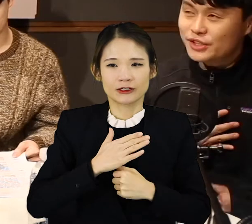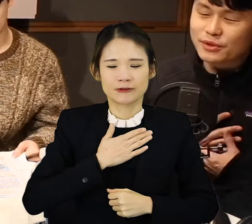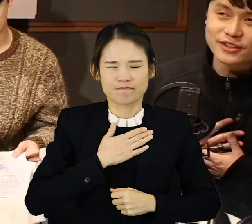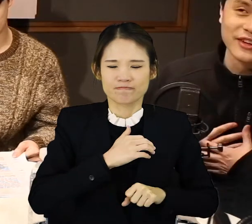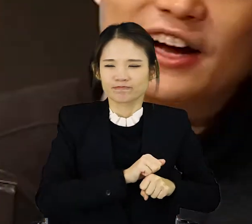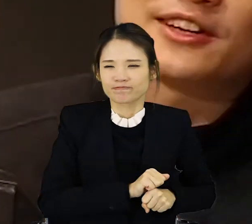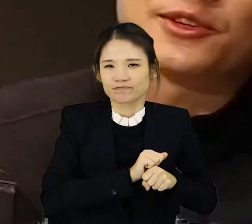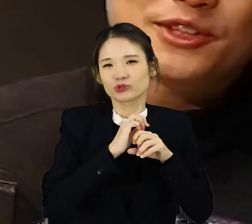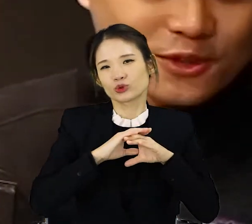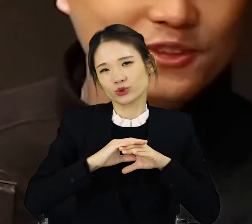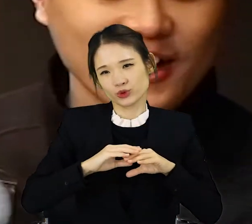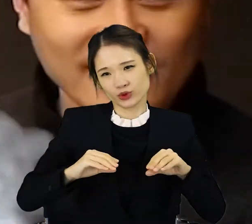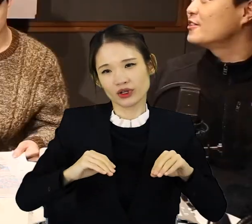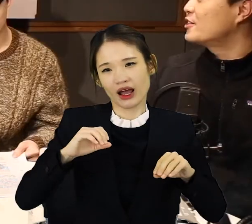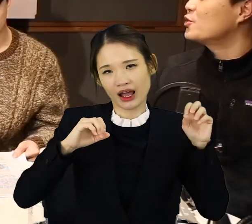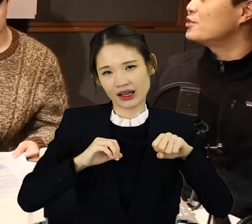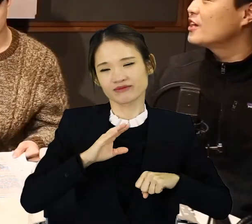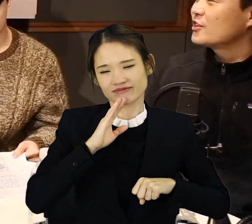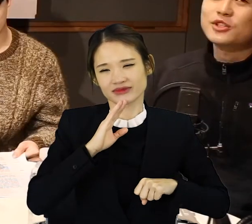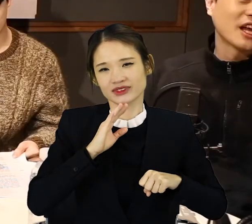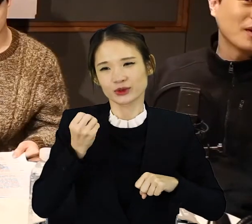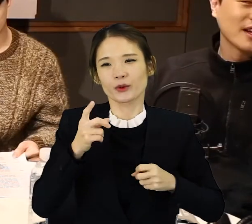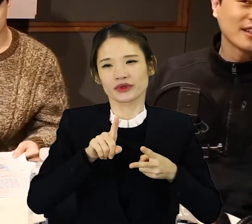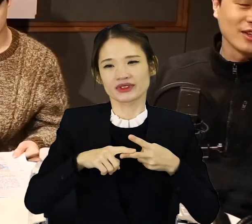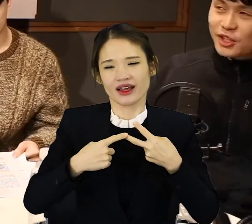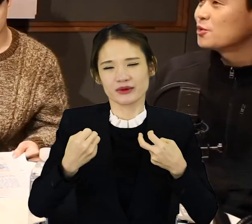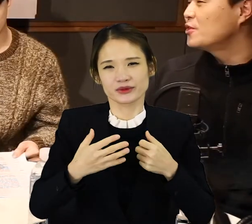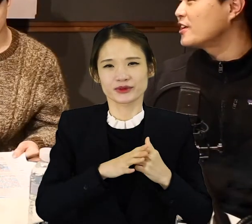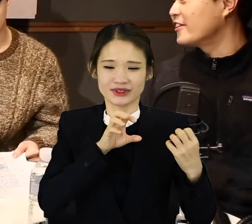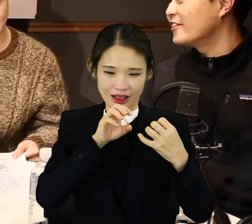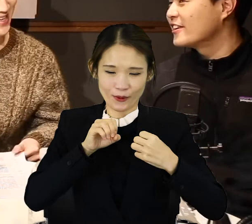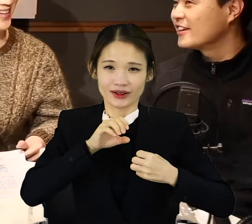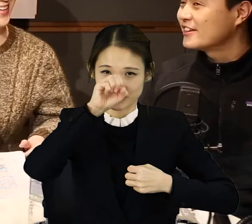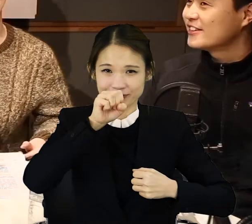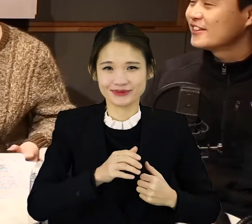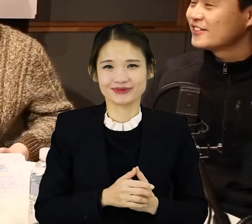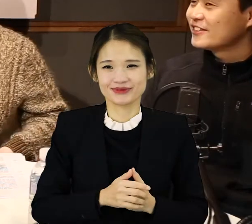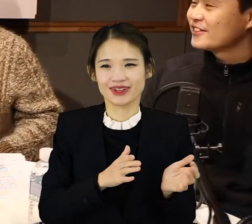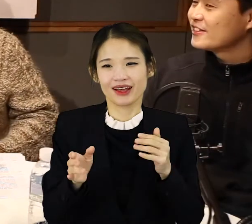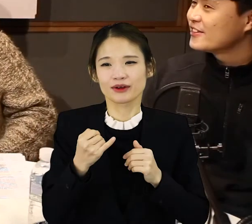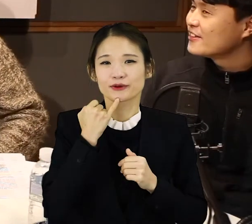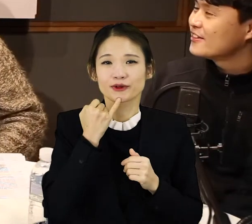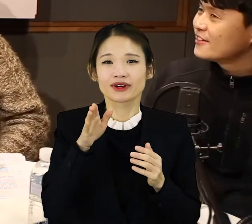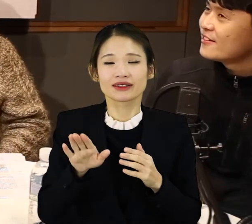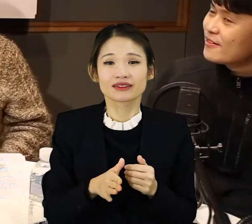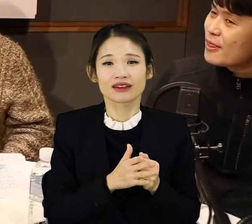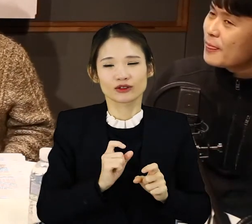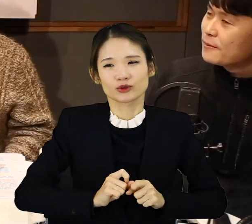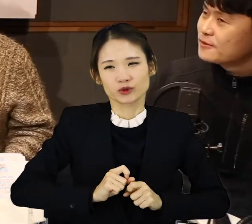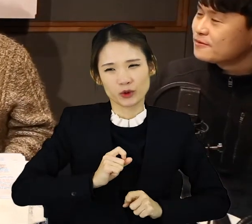탁 풀리면서 아 그러셨었구나 이게 너무 이해가 역시 대화라는 게 이렇게 좋은 거네요. 예. 아니요. 근데